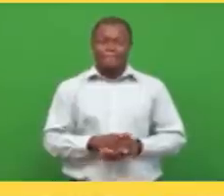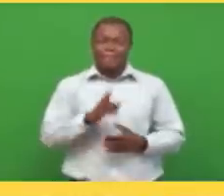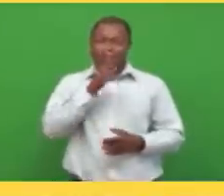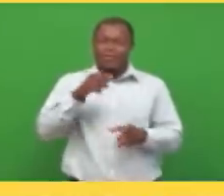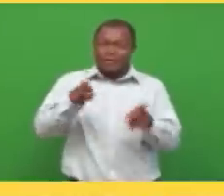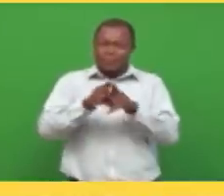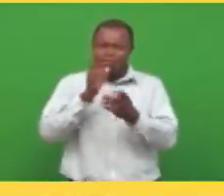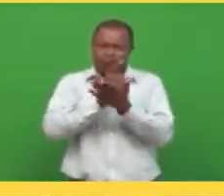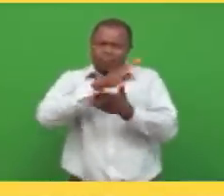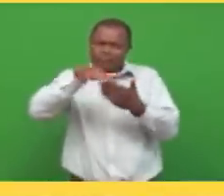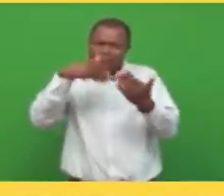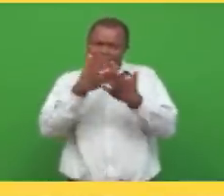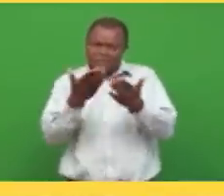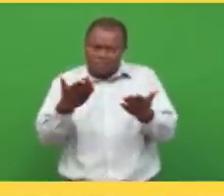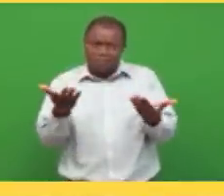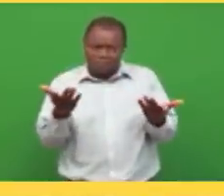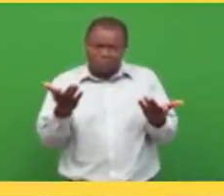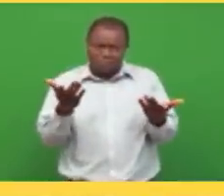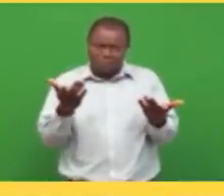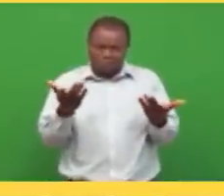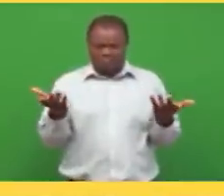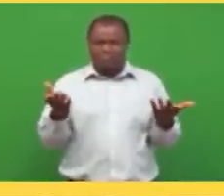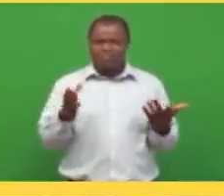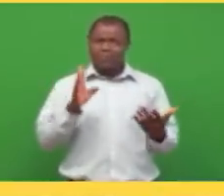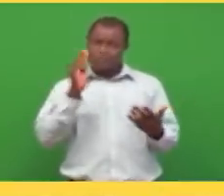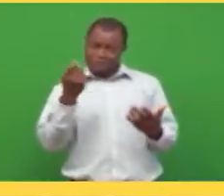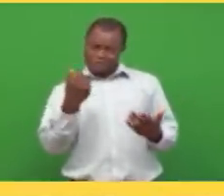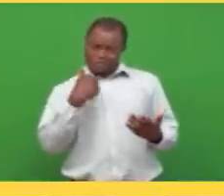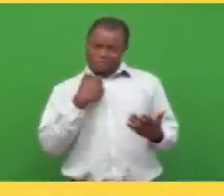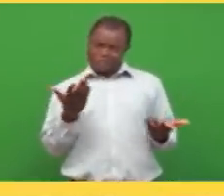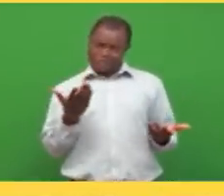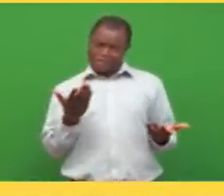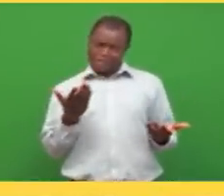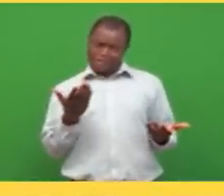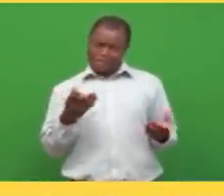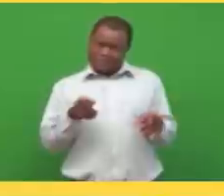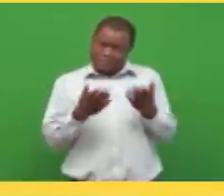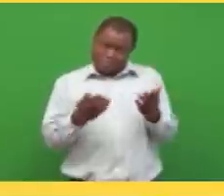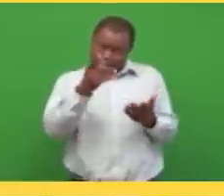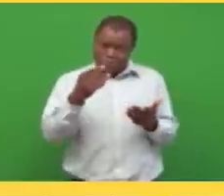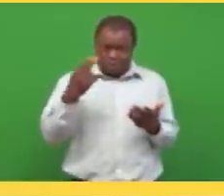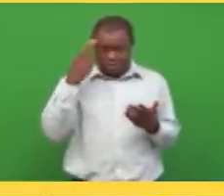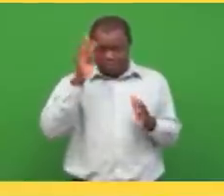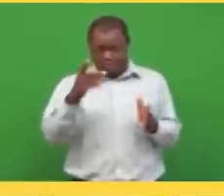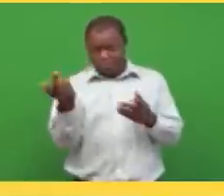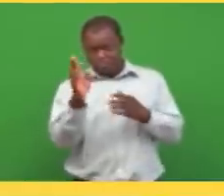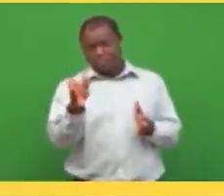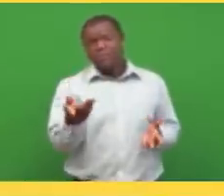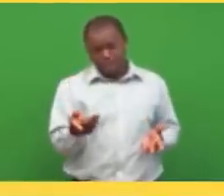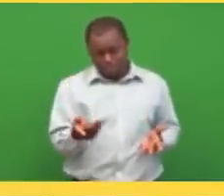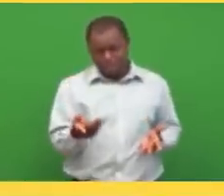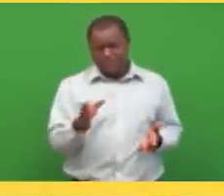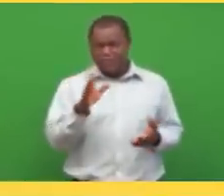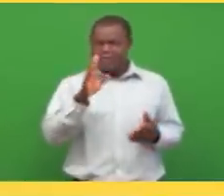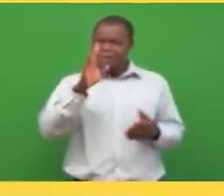kunzi berevere berevere berevere berevere asi isusu tiri kuti pada munonzwana nazvokuita berevere berevere